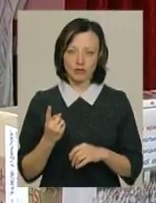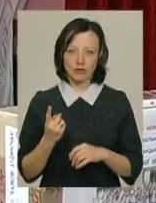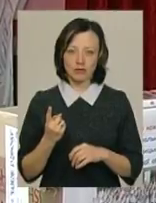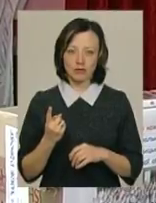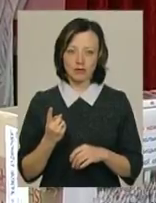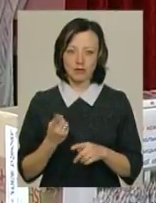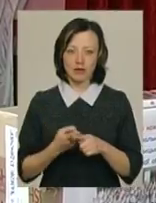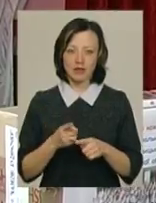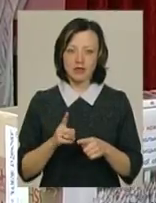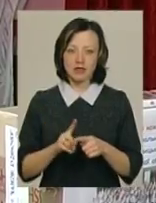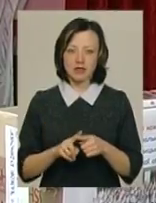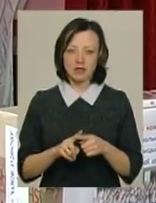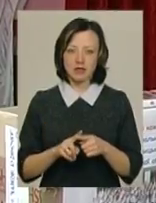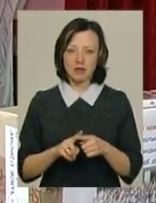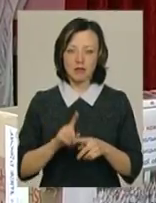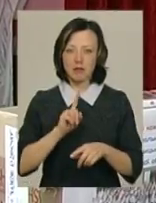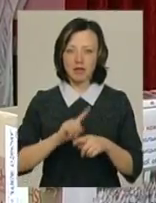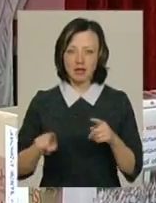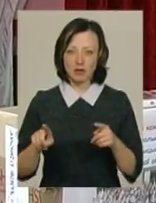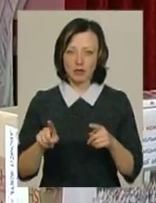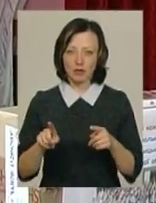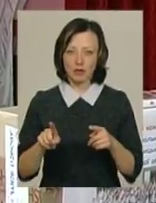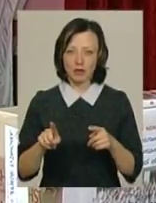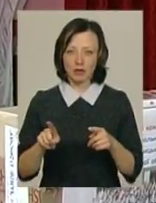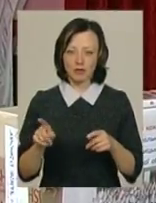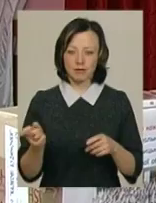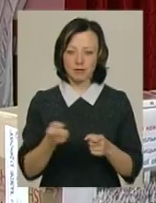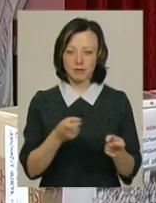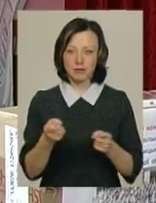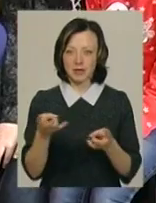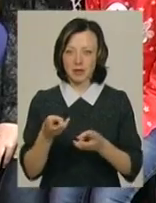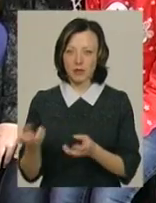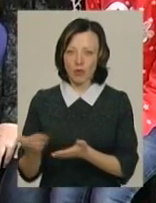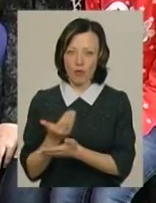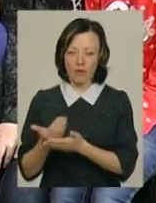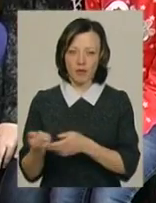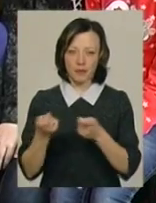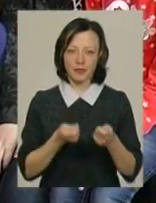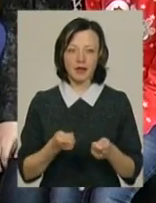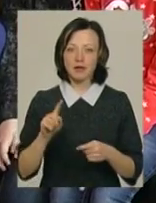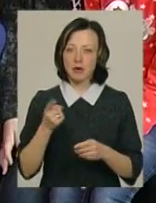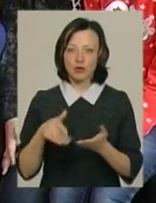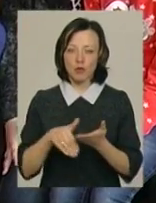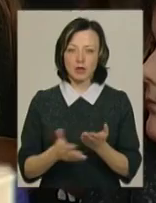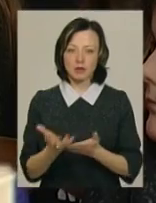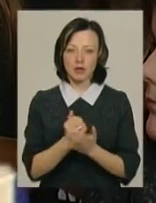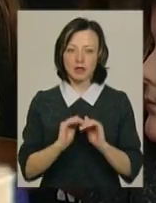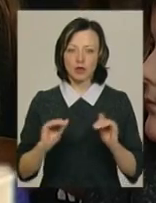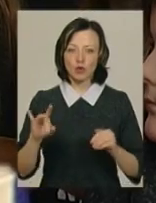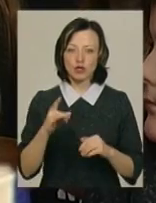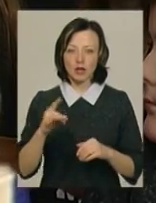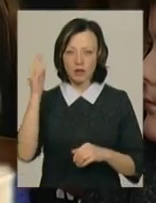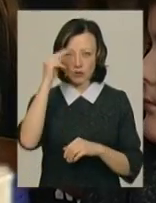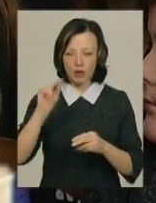це розходник, який дуже швидко потрібно поповнювати. Це не перша допомога, яку зібрали учні